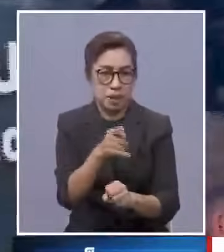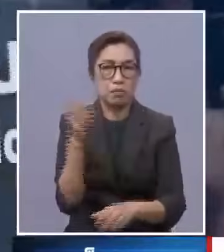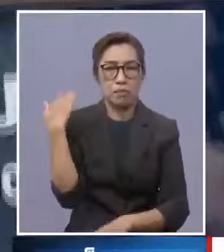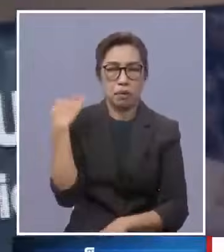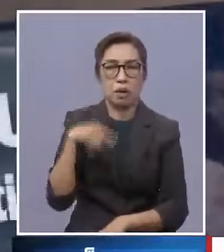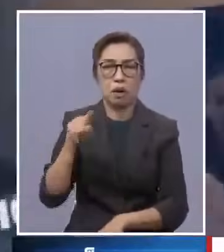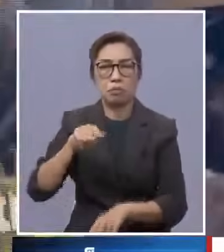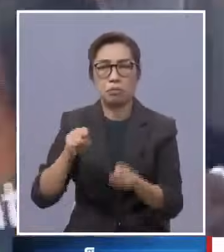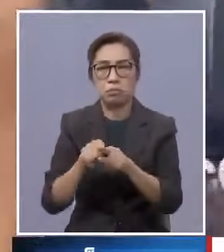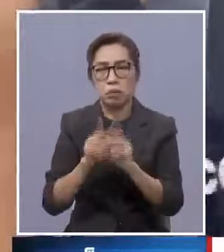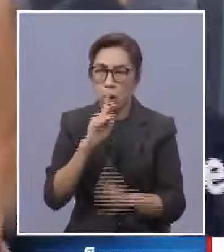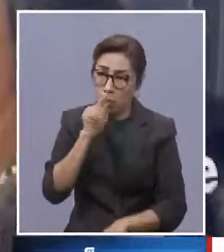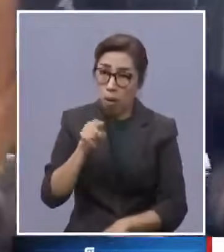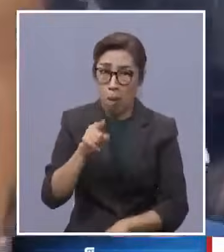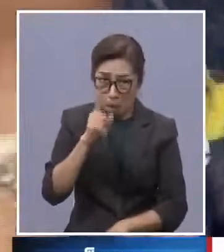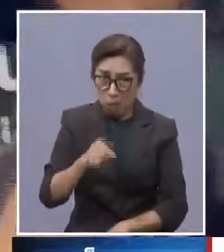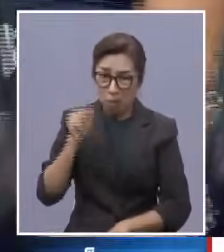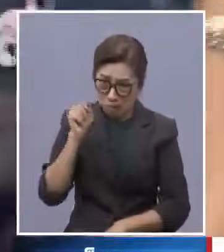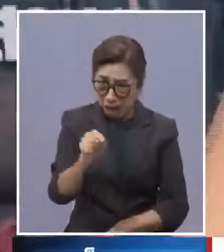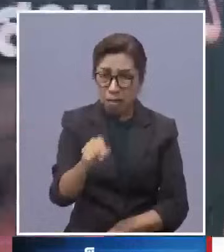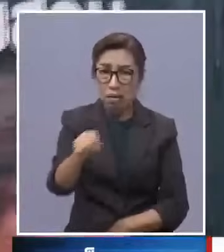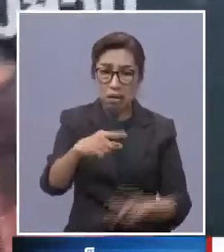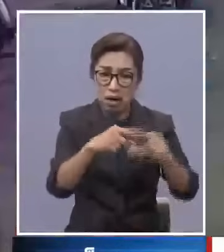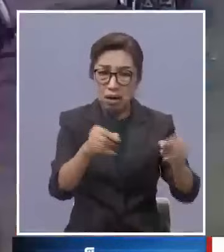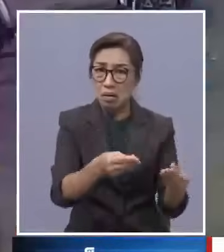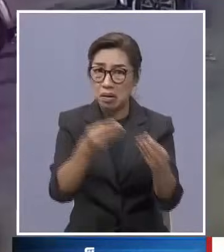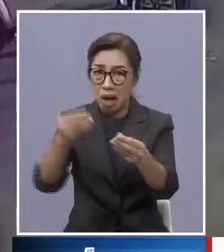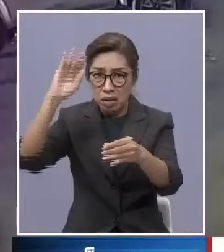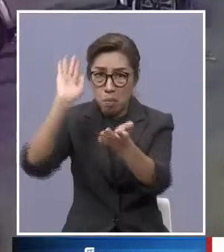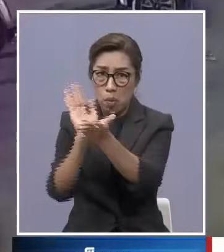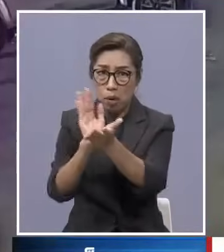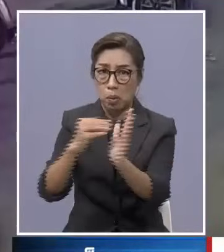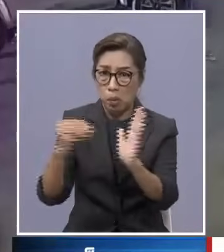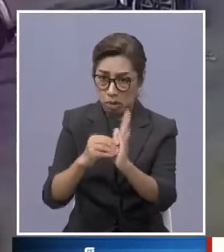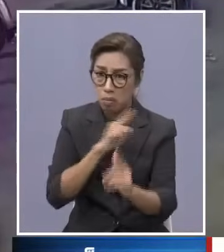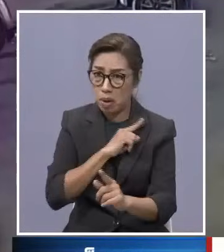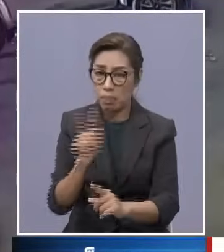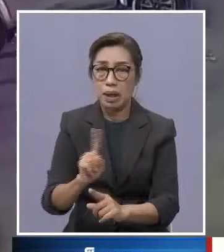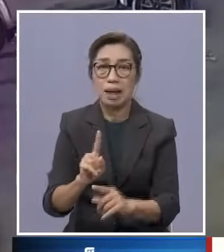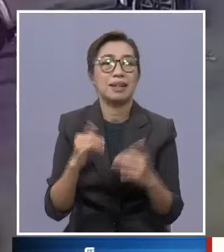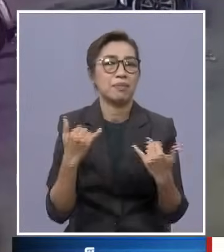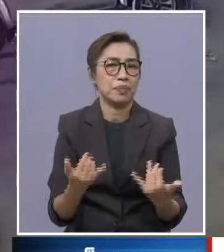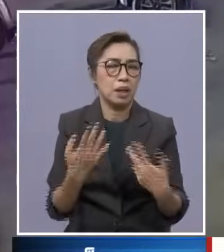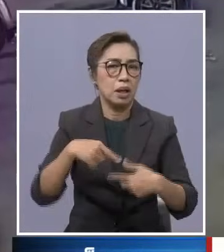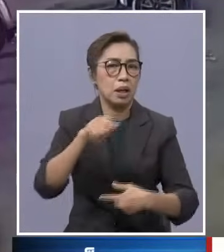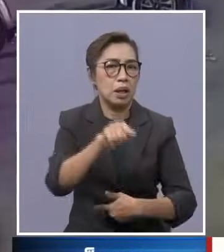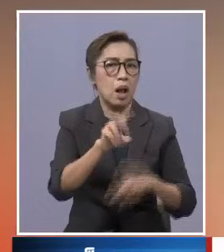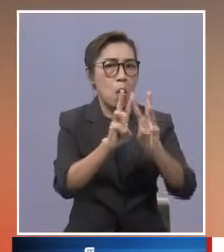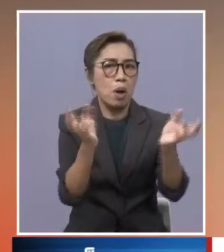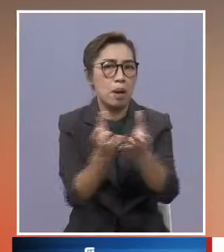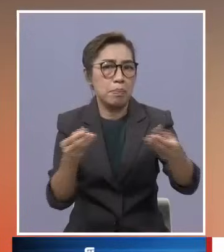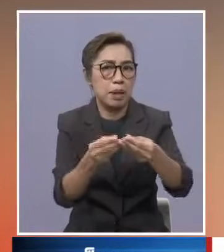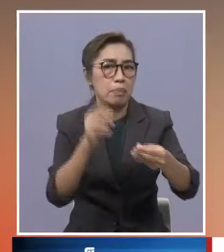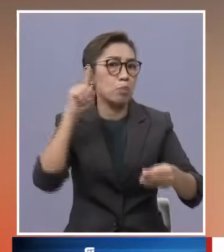ามันจะต้องขนาดนั้นเลยไหมและต้องโอนคดีนี้ไปให้สอบสวนกลางด้วยหรือเปล่าแล้วก็ล่าสุดคดีเจ้าแม่เว็บพนัน